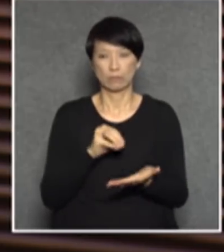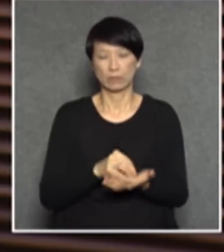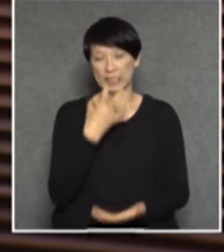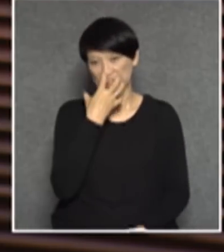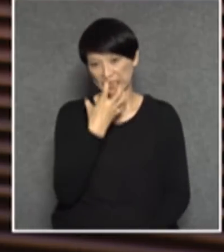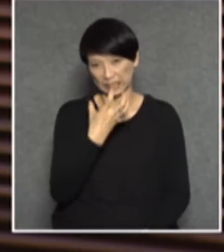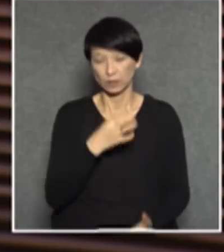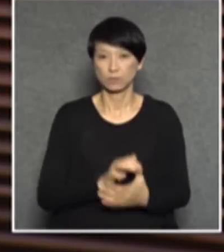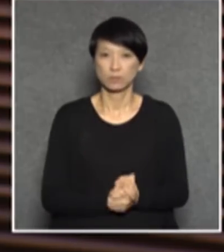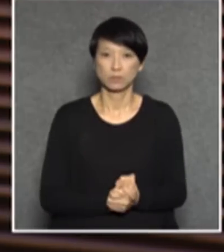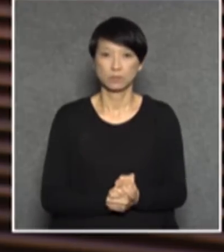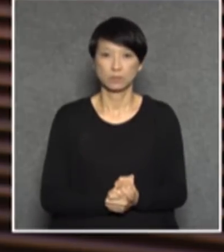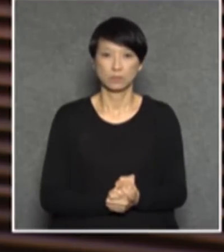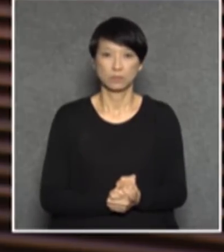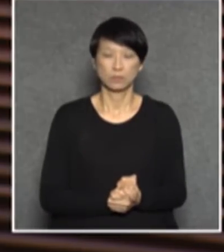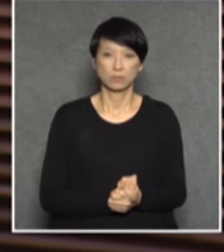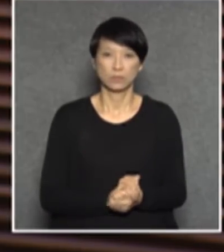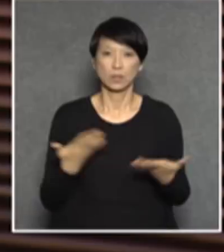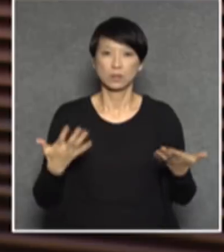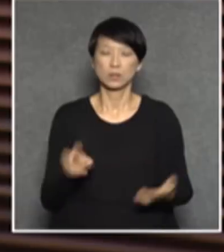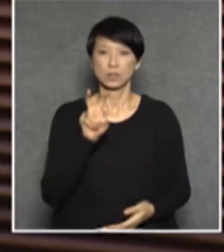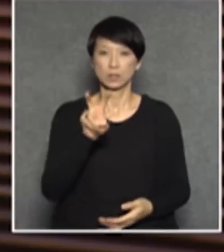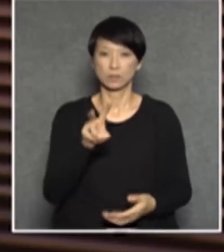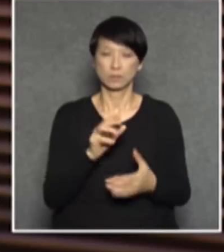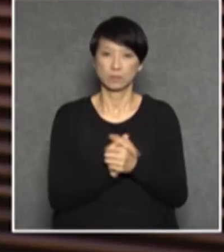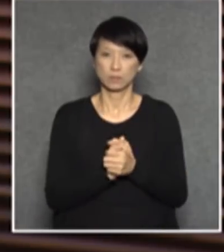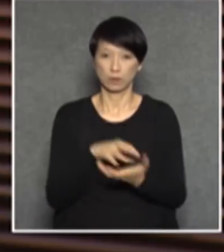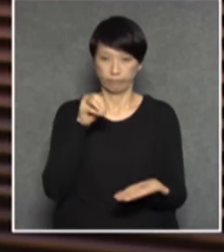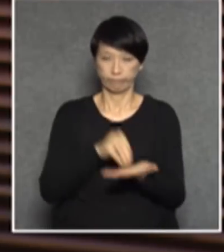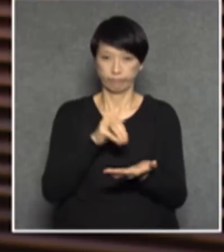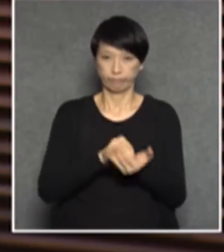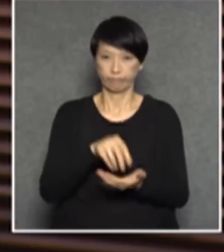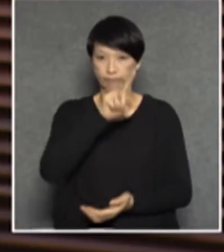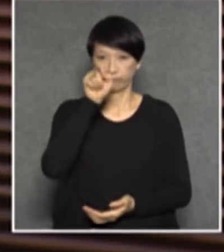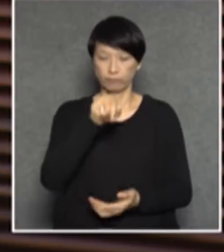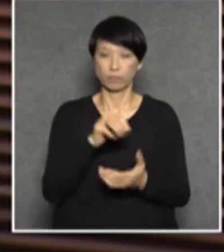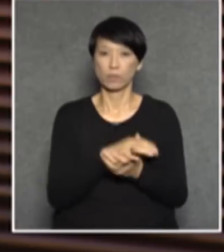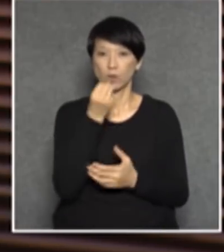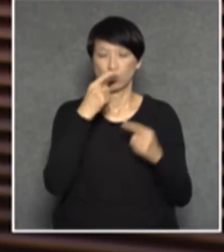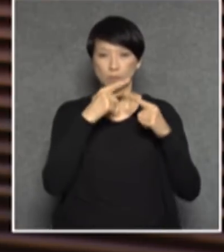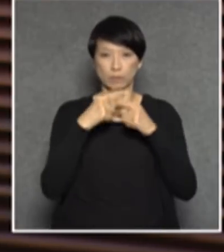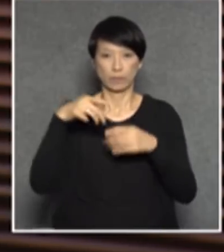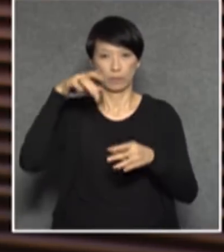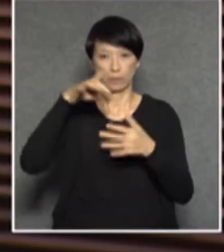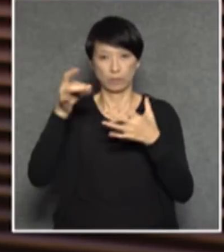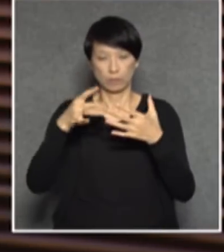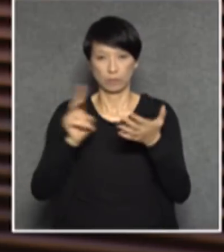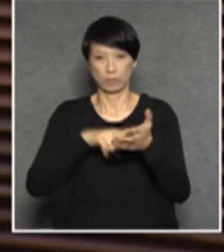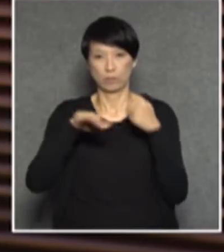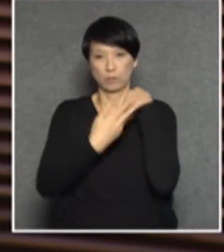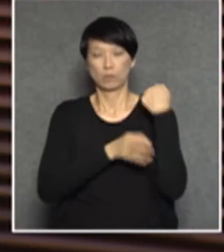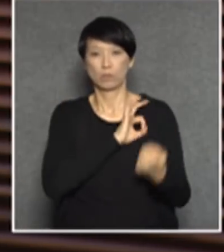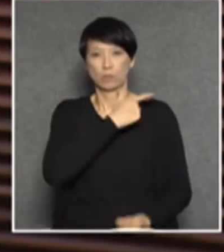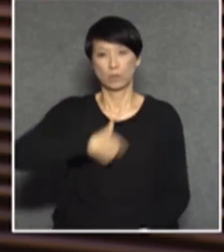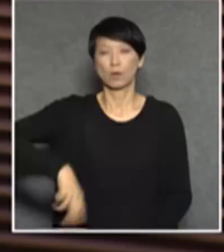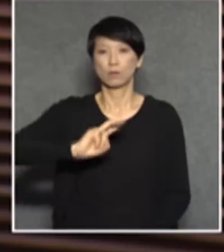果。主席，擺我們眼前的是一個抉擇的問題，香港人要抉擇，立法會議員都要抉